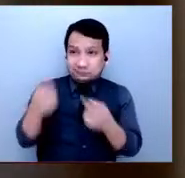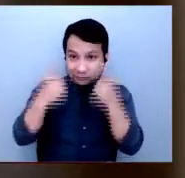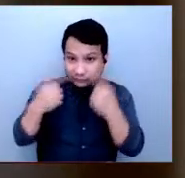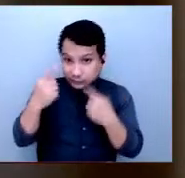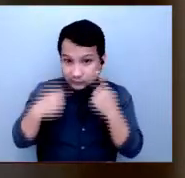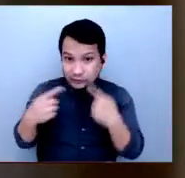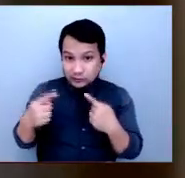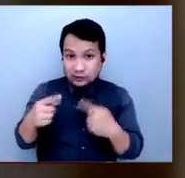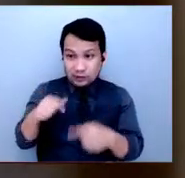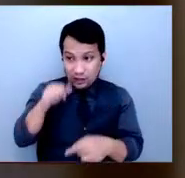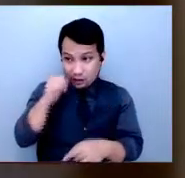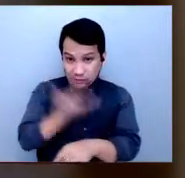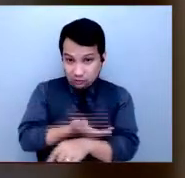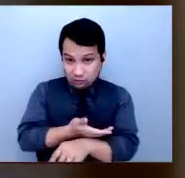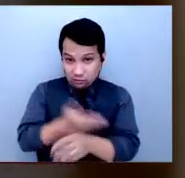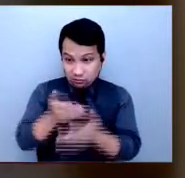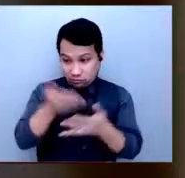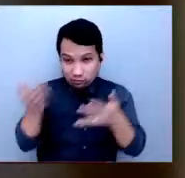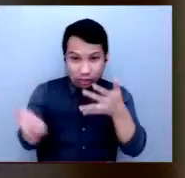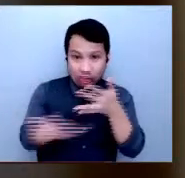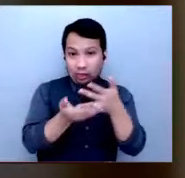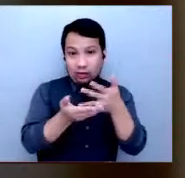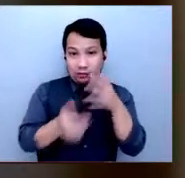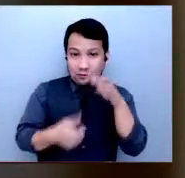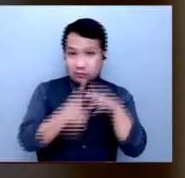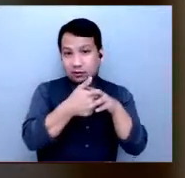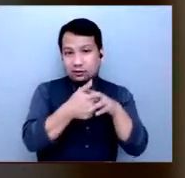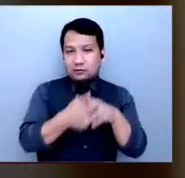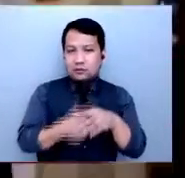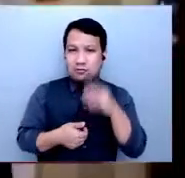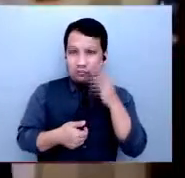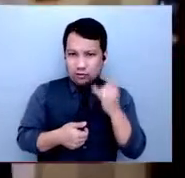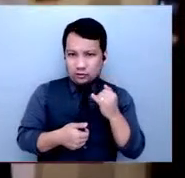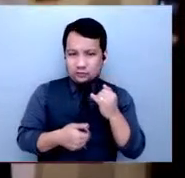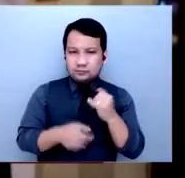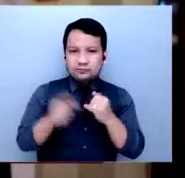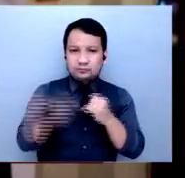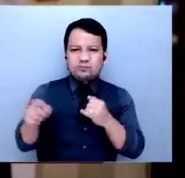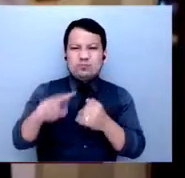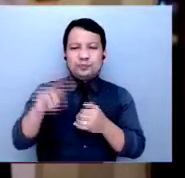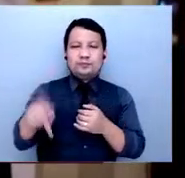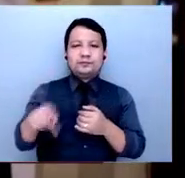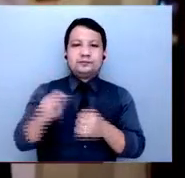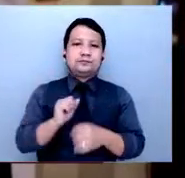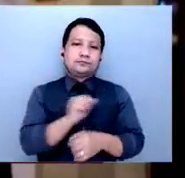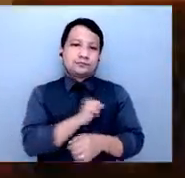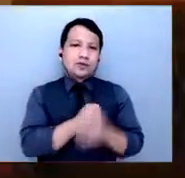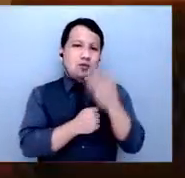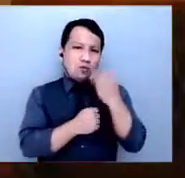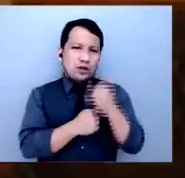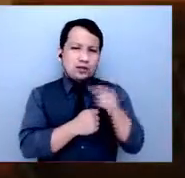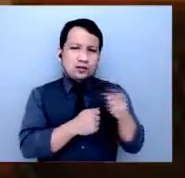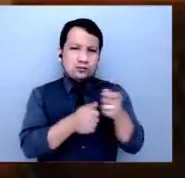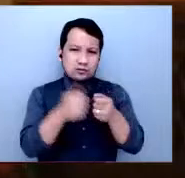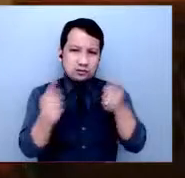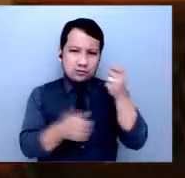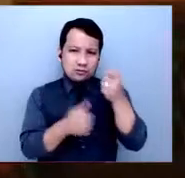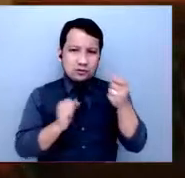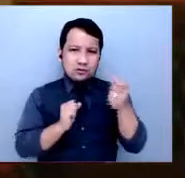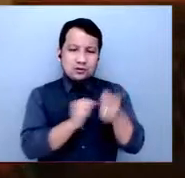anak ko sumingit bigla? Ang tanong, bakit ba kailangan pang tumakbong senador ng Pangulo? Baka nakikita ng